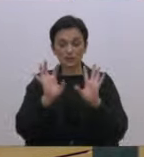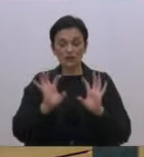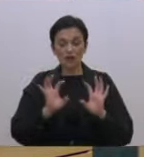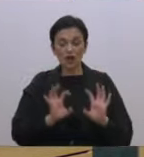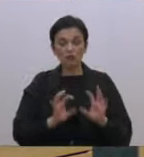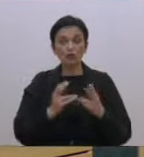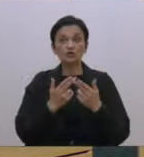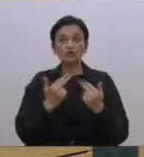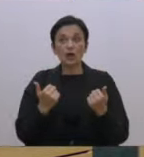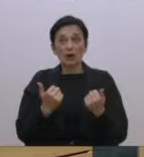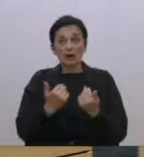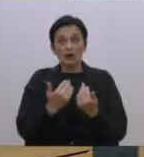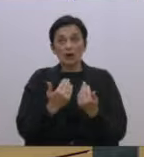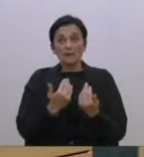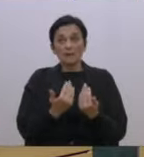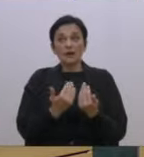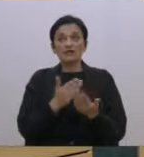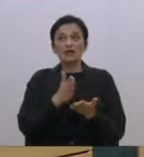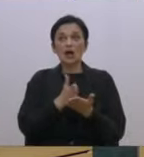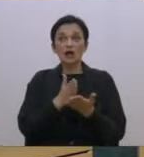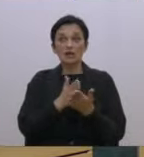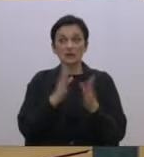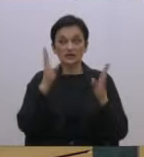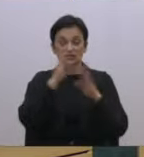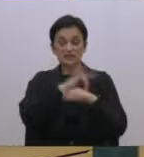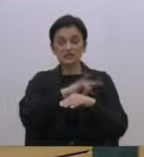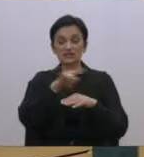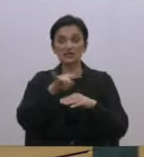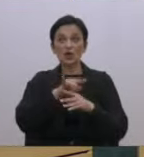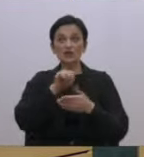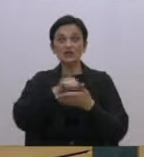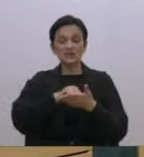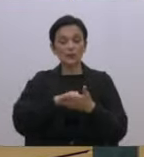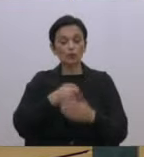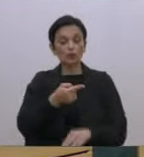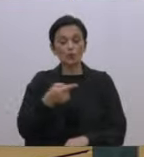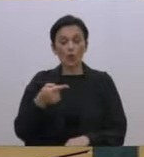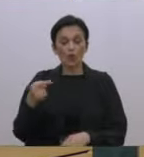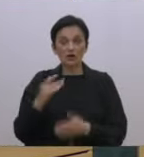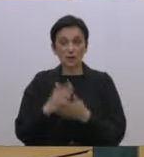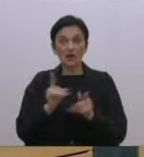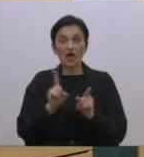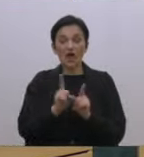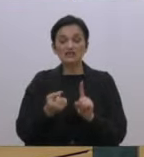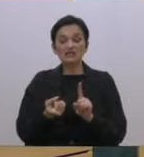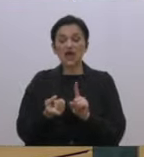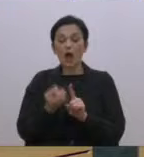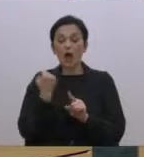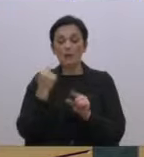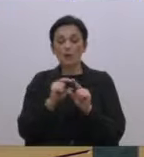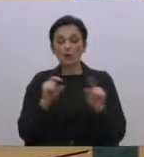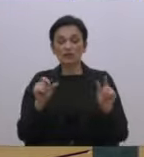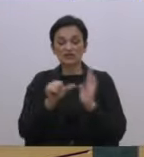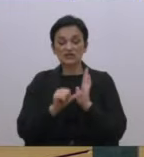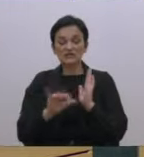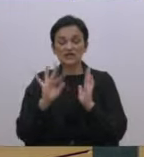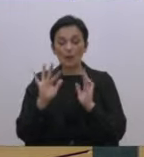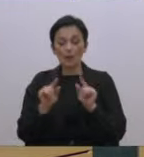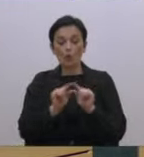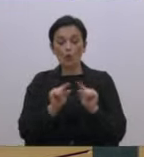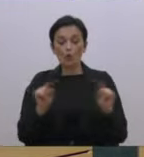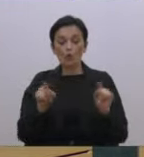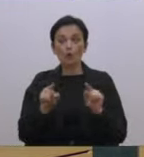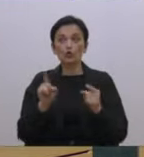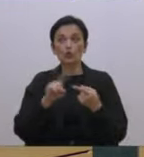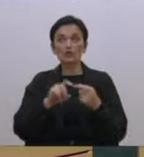და მათი არსებობა საჰაერო კოდექსში საფუძველს მოკლებულია. ასევე ამოღება საქმედებარება 65 მუხლი, რომელიც